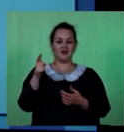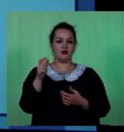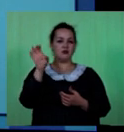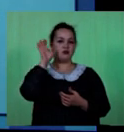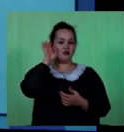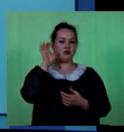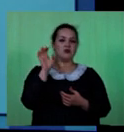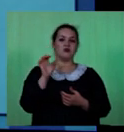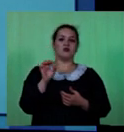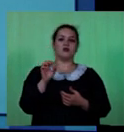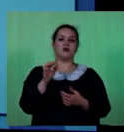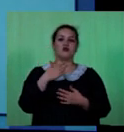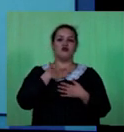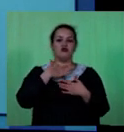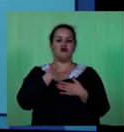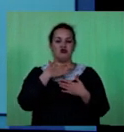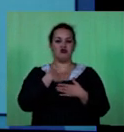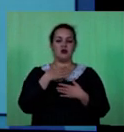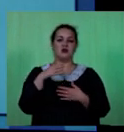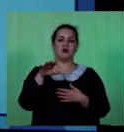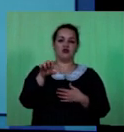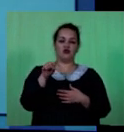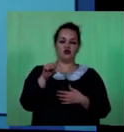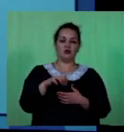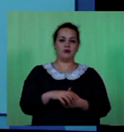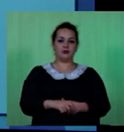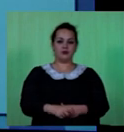гнать, дышать, держать.